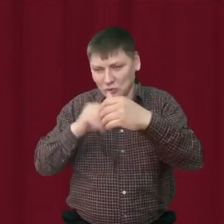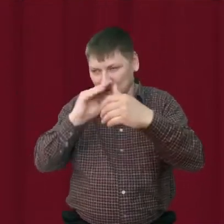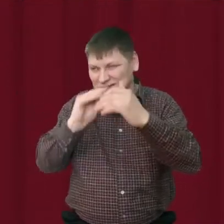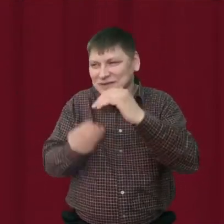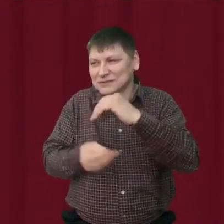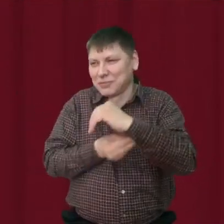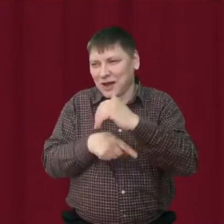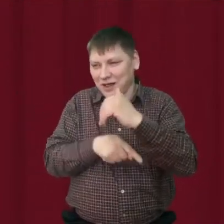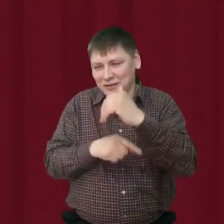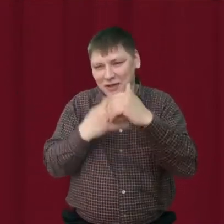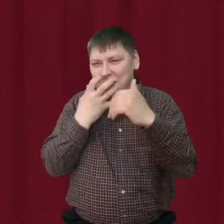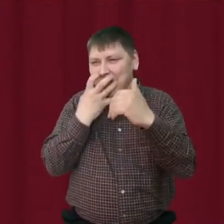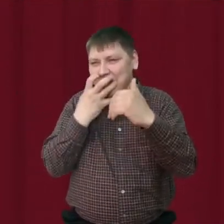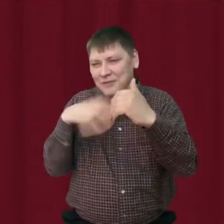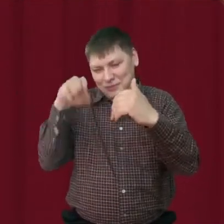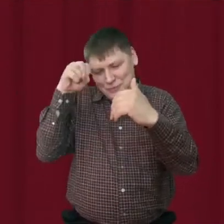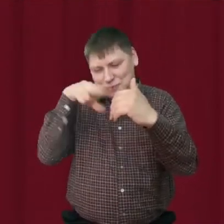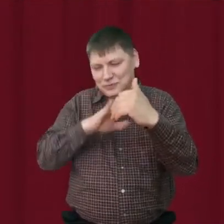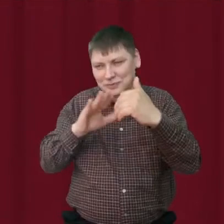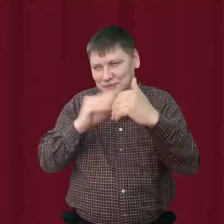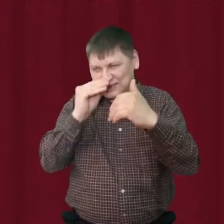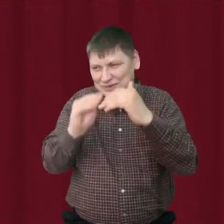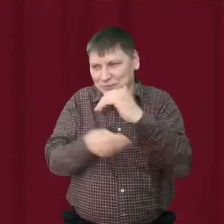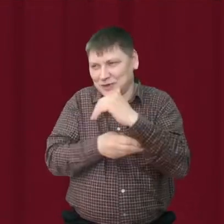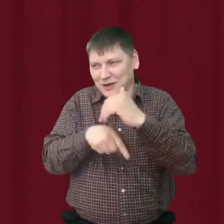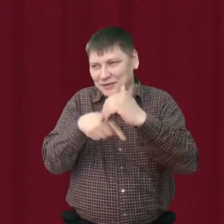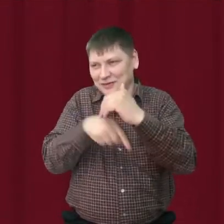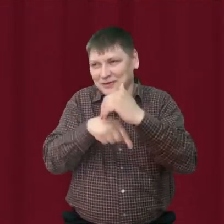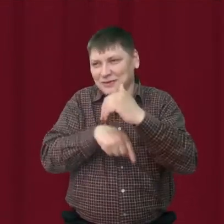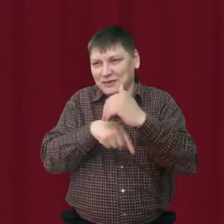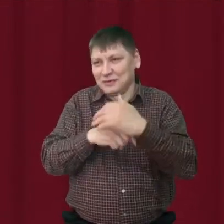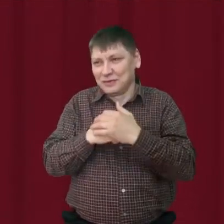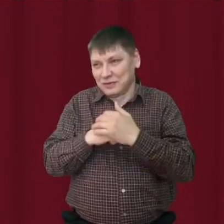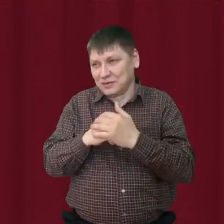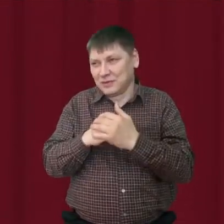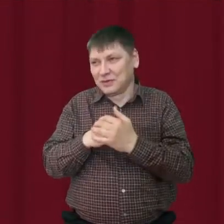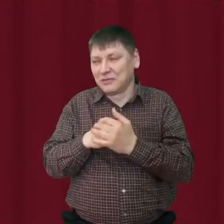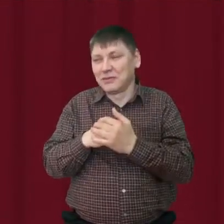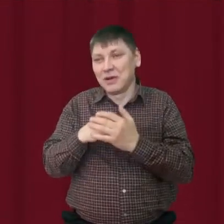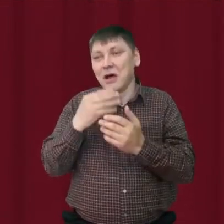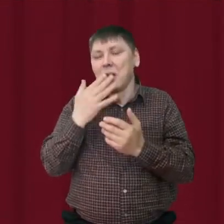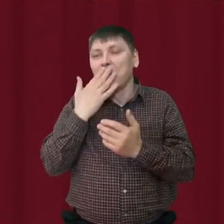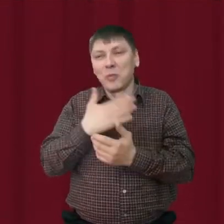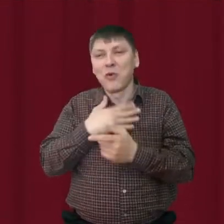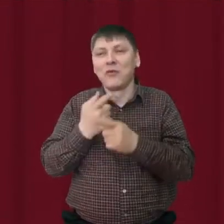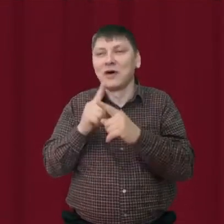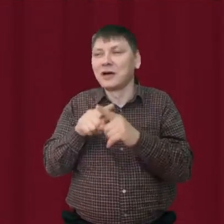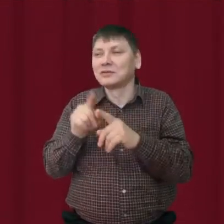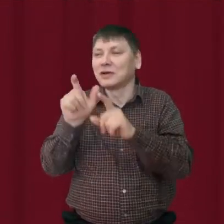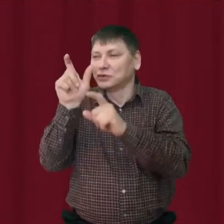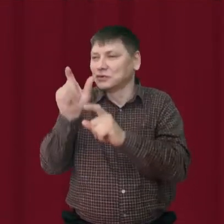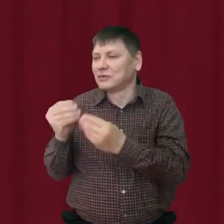в тени и не перегрелись, какие-то другие качества. То есть любовь, по сути своей, вот это то качество, которое делает